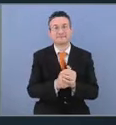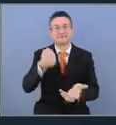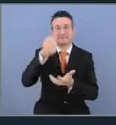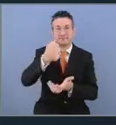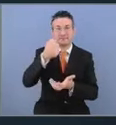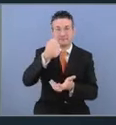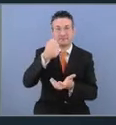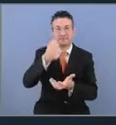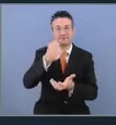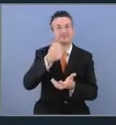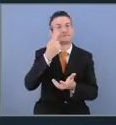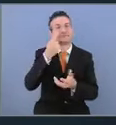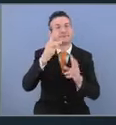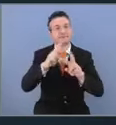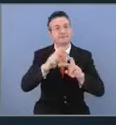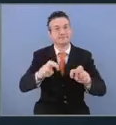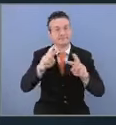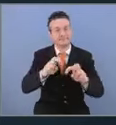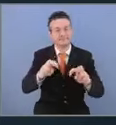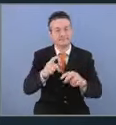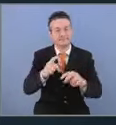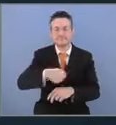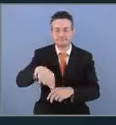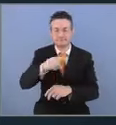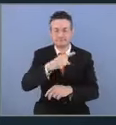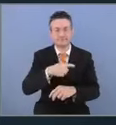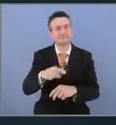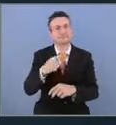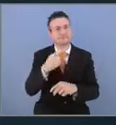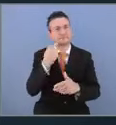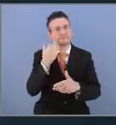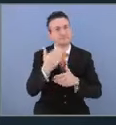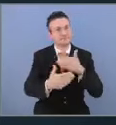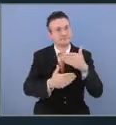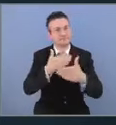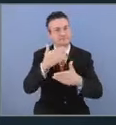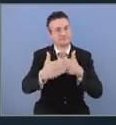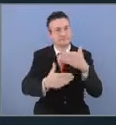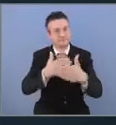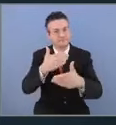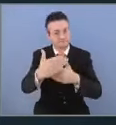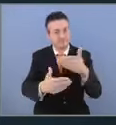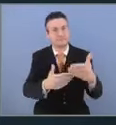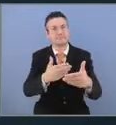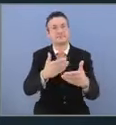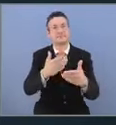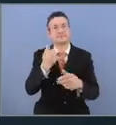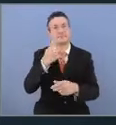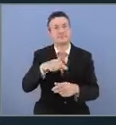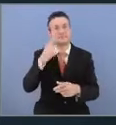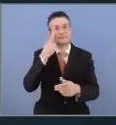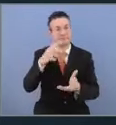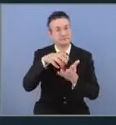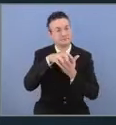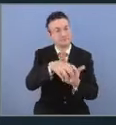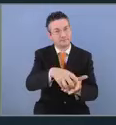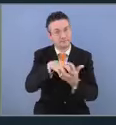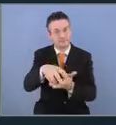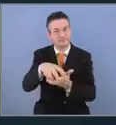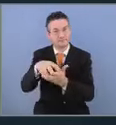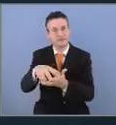crescita robusta degli investimenti che faremo in ricerca sulle infrastrutture, ma